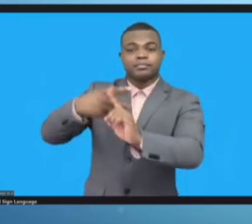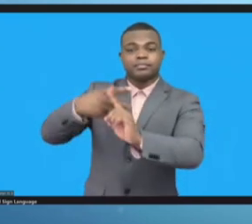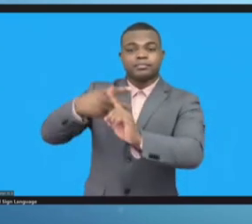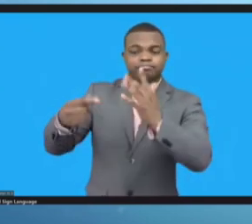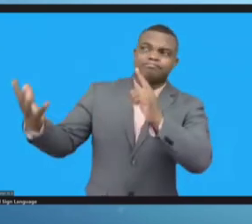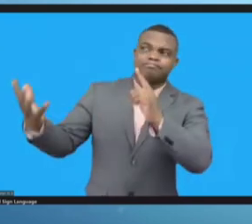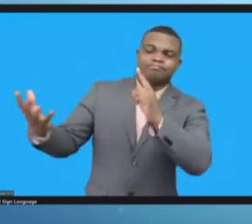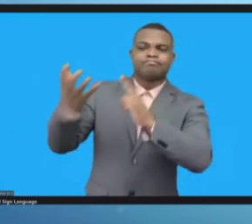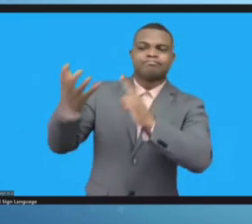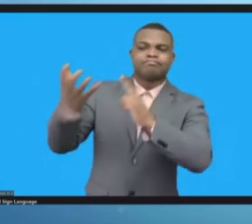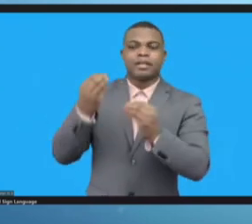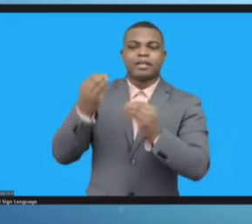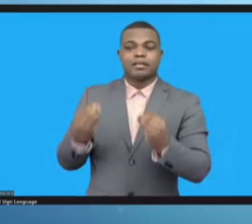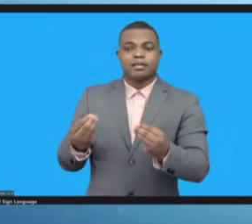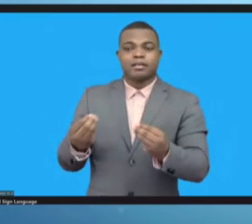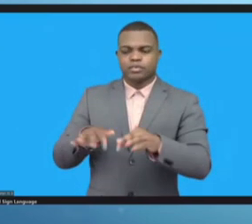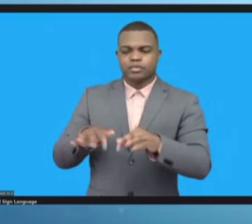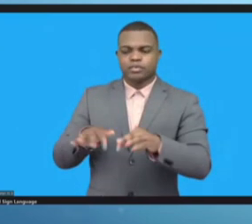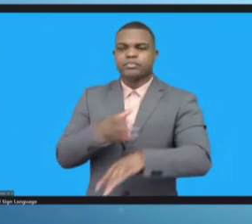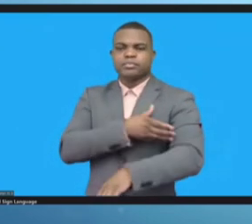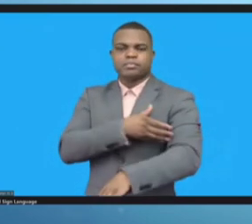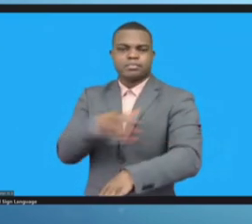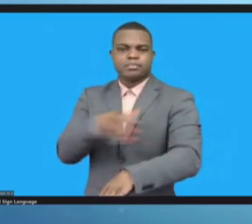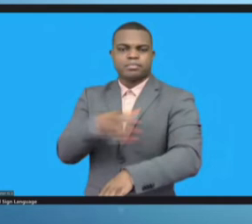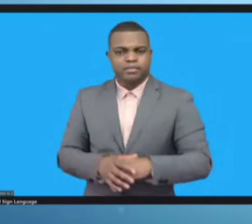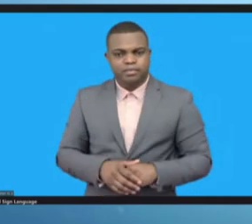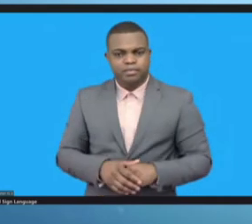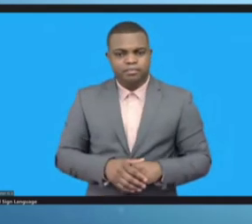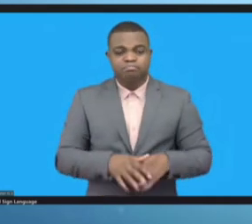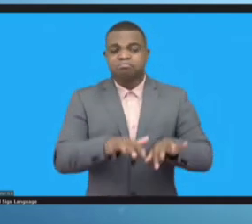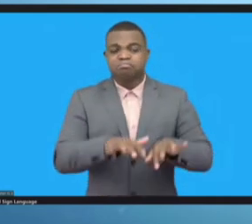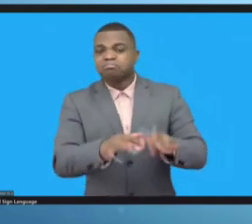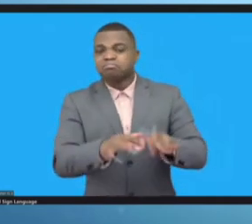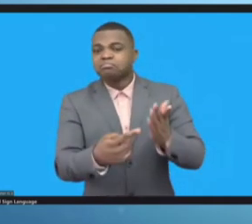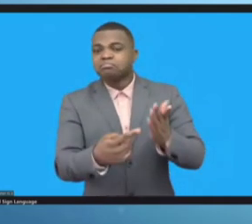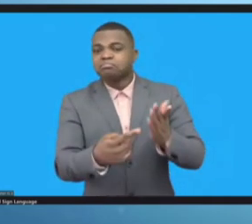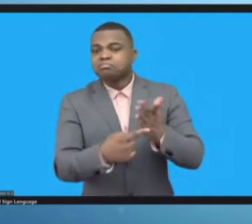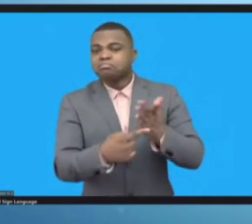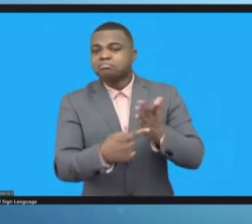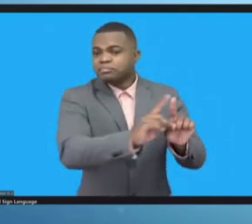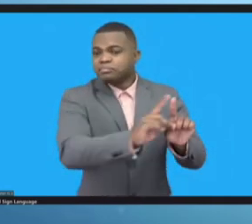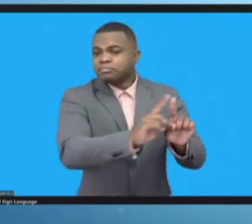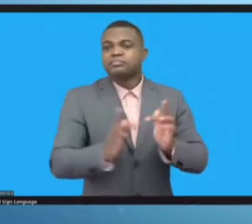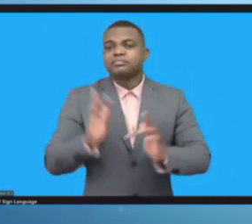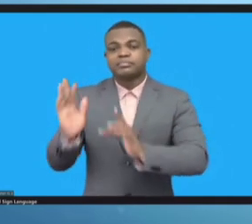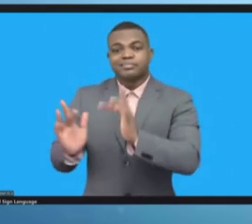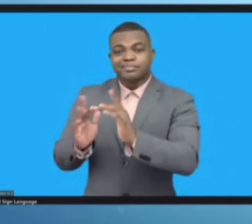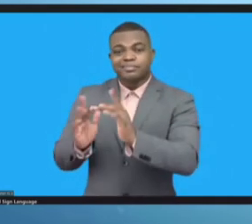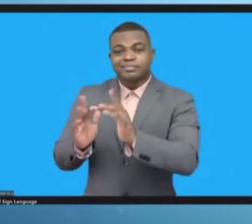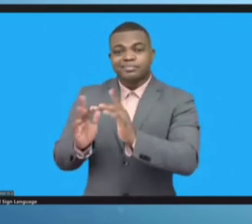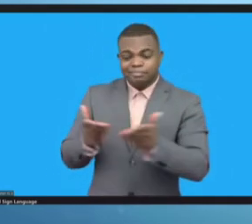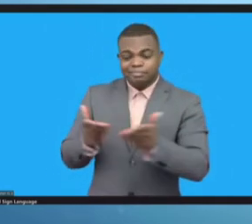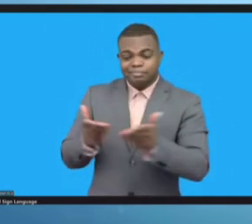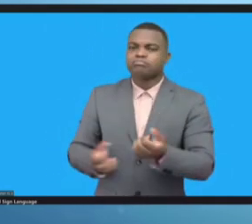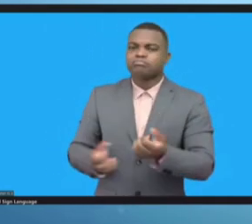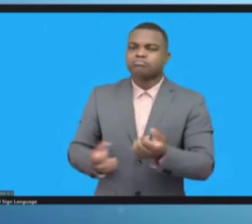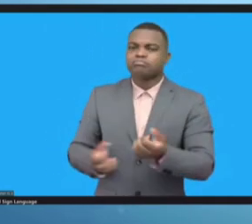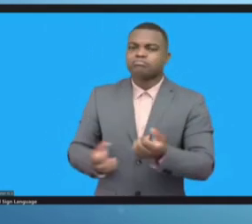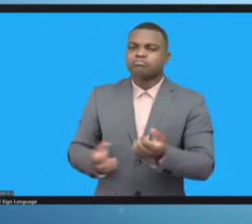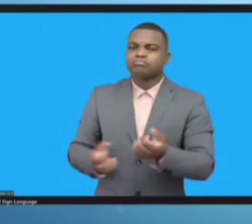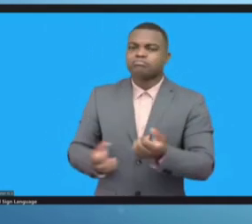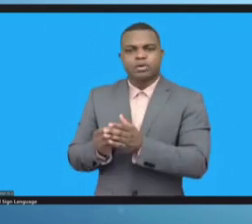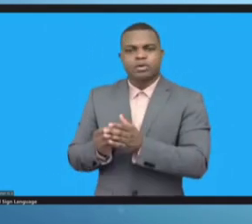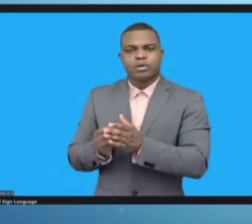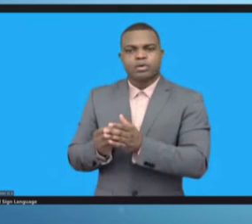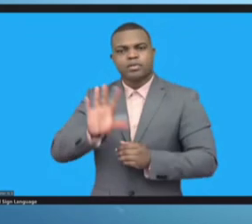des objectifs de développement durable à travers une autonomisation numérique. Les technologies numériques ainsi que l'Internet